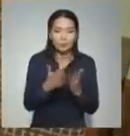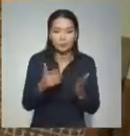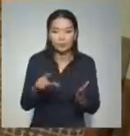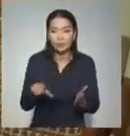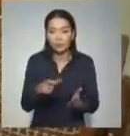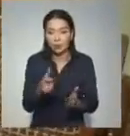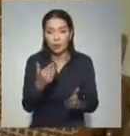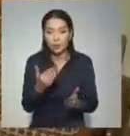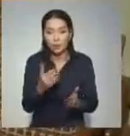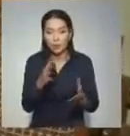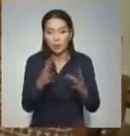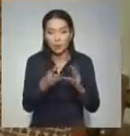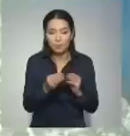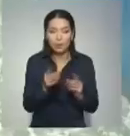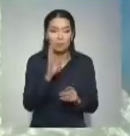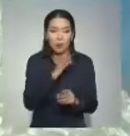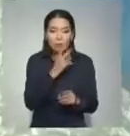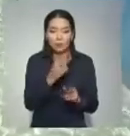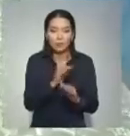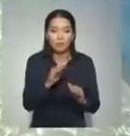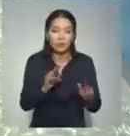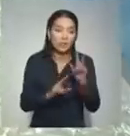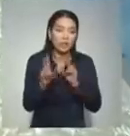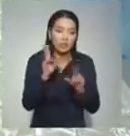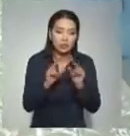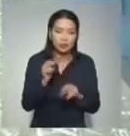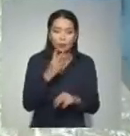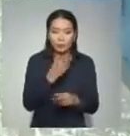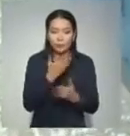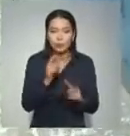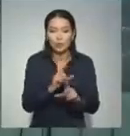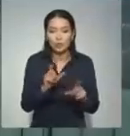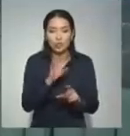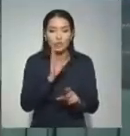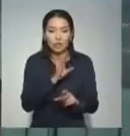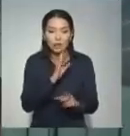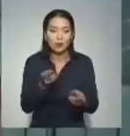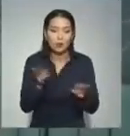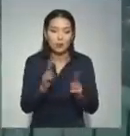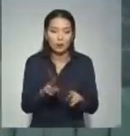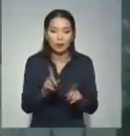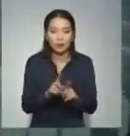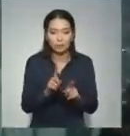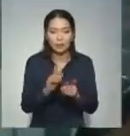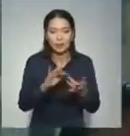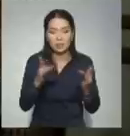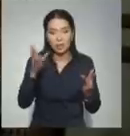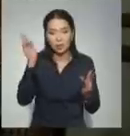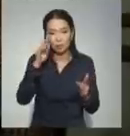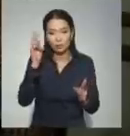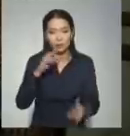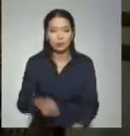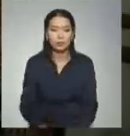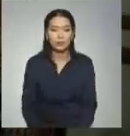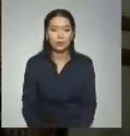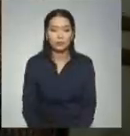периода. Горько шутит мама двоих детей Надежда Медведева. Своих школьников женщина оставила на дистанционном обучении. В